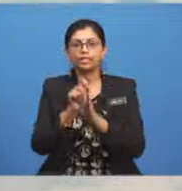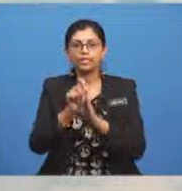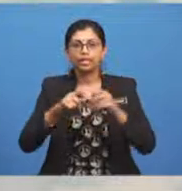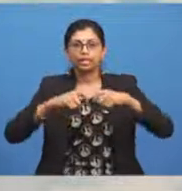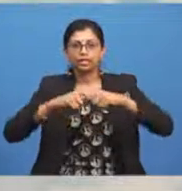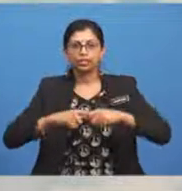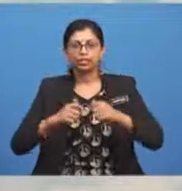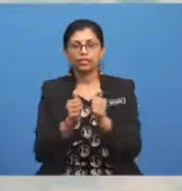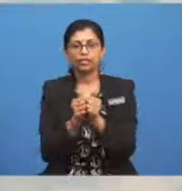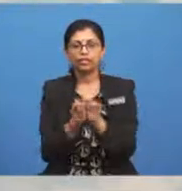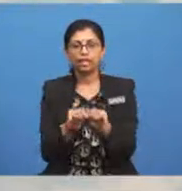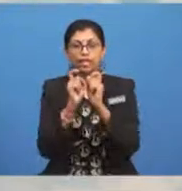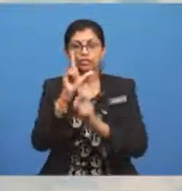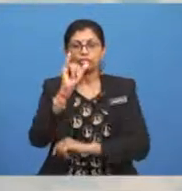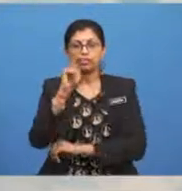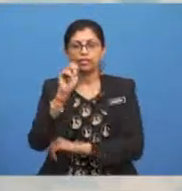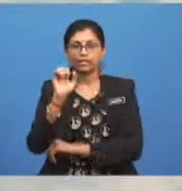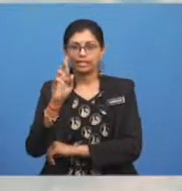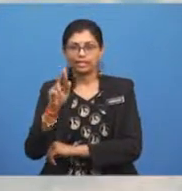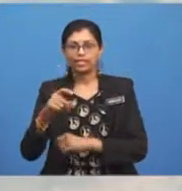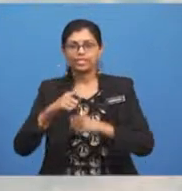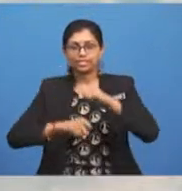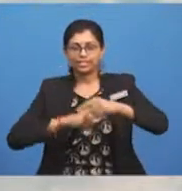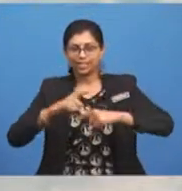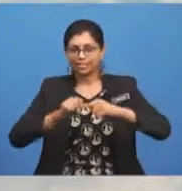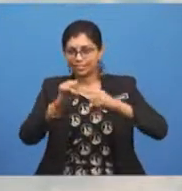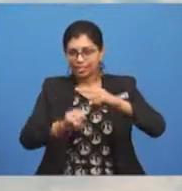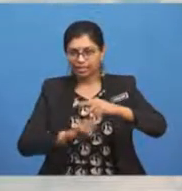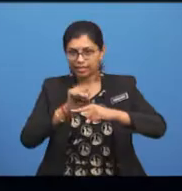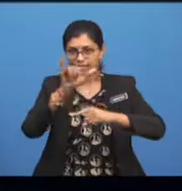laju linear satelit yang sesuai.